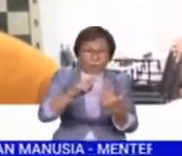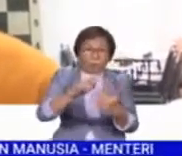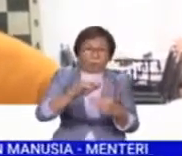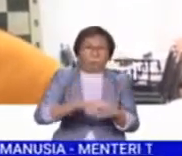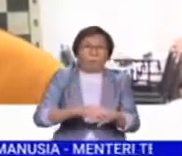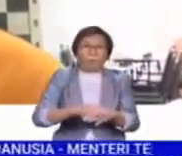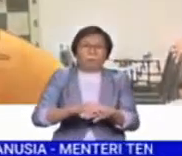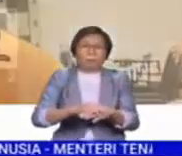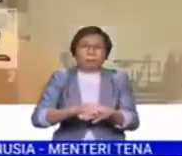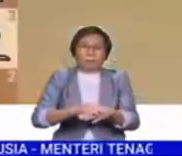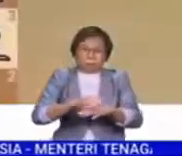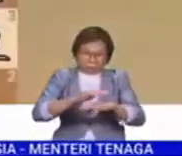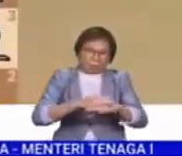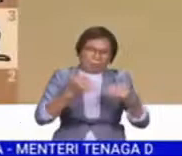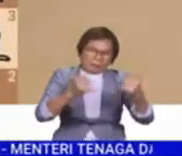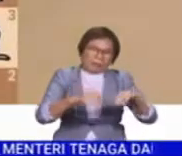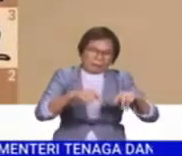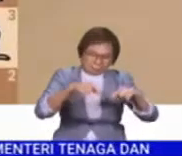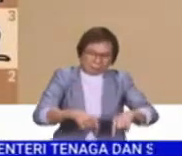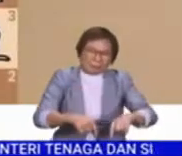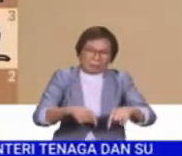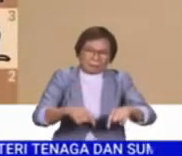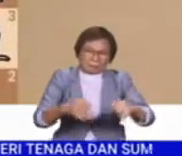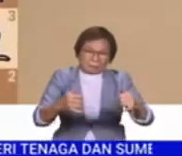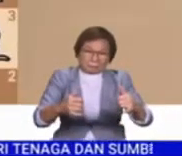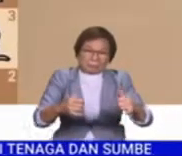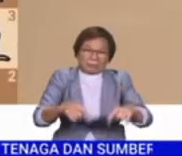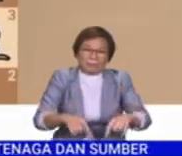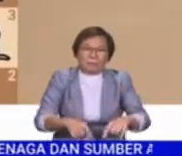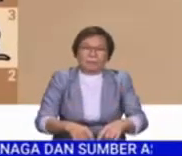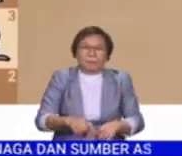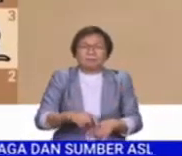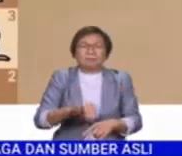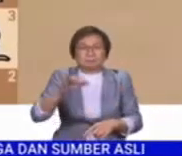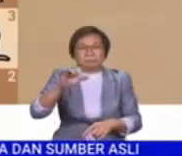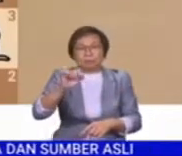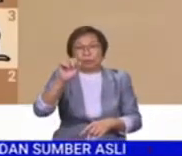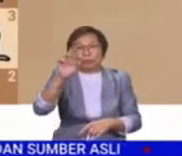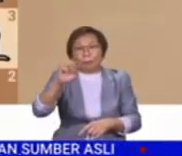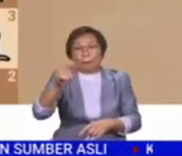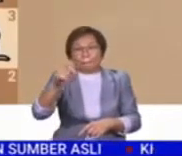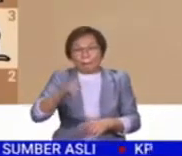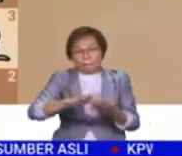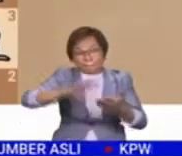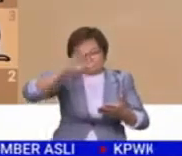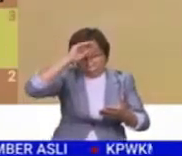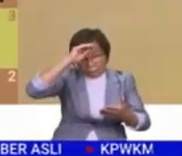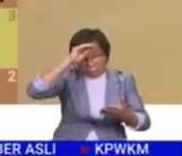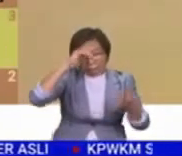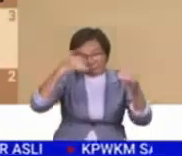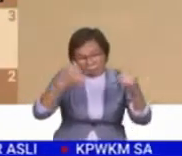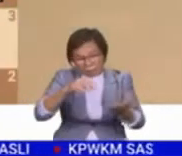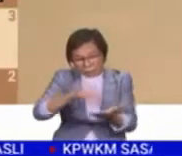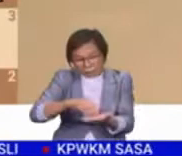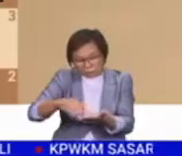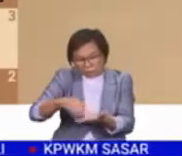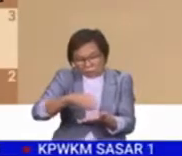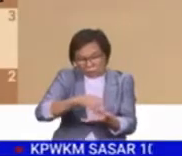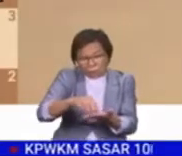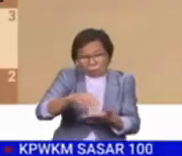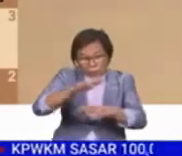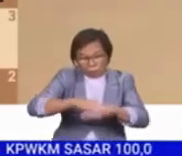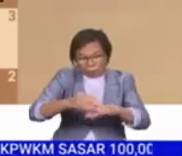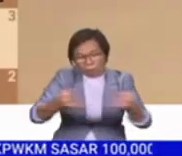the board daripada online. Pada masa sama, Suman tidak menafikan kaedah pembelajaran permainan catur secara dalam